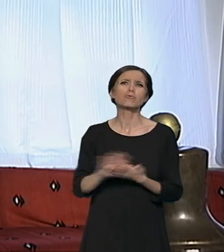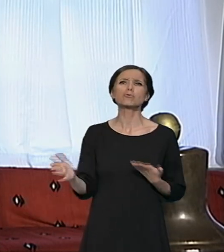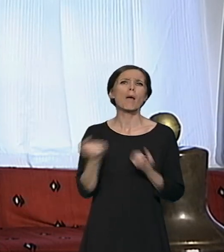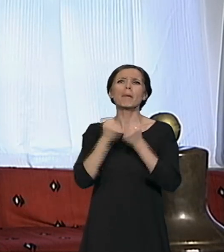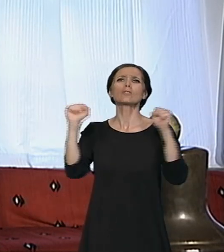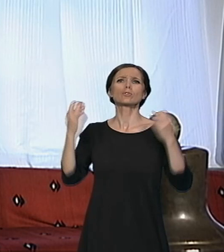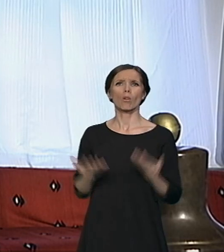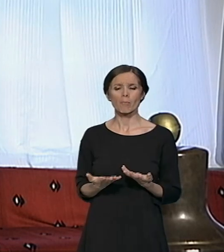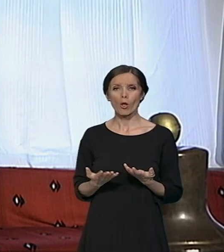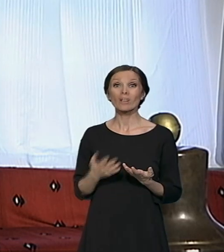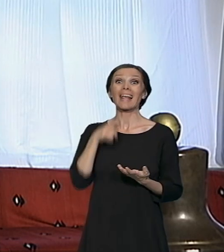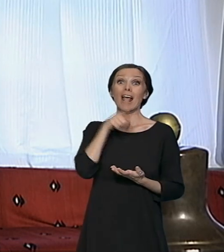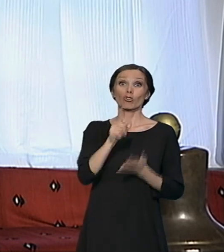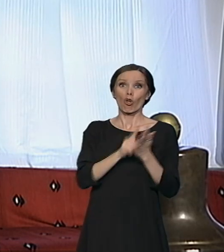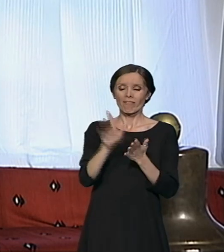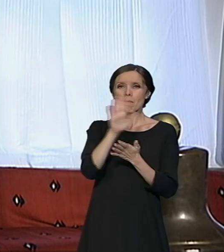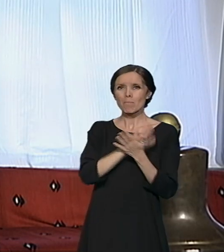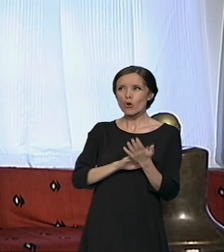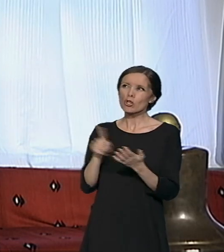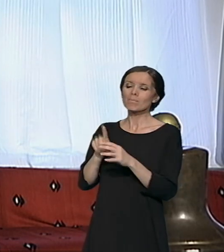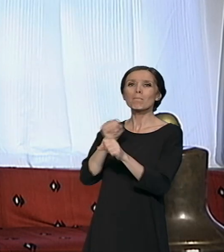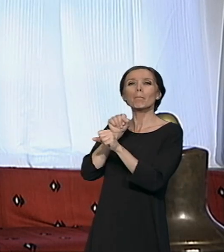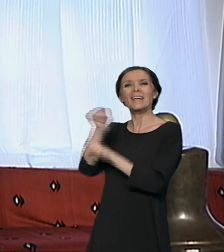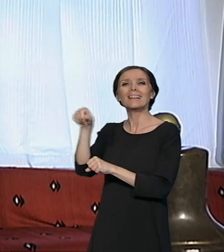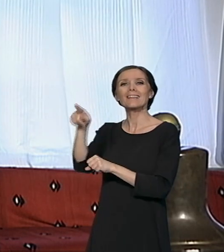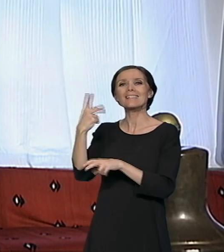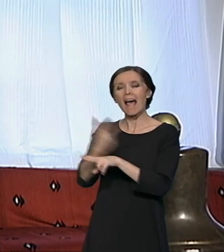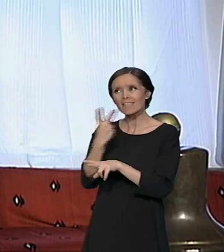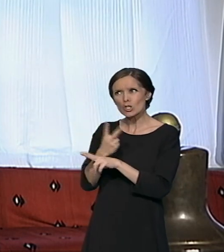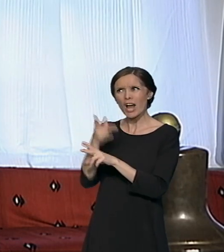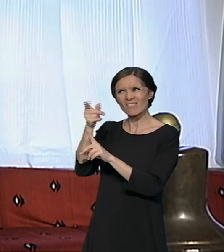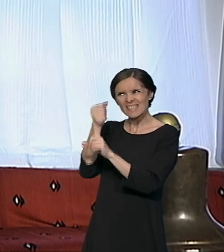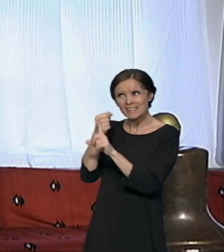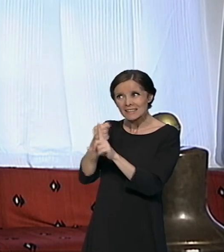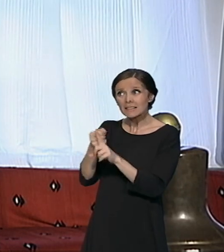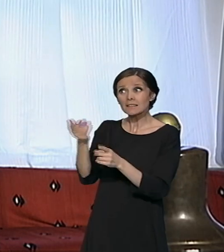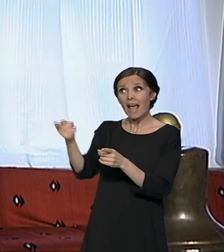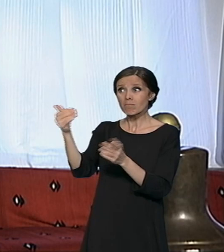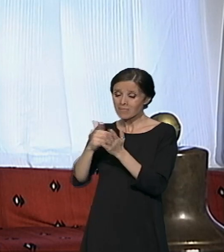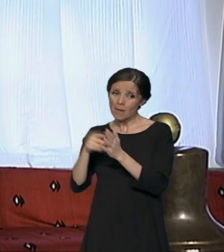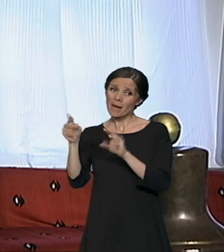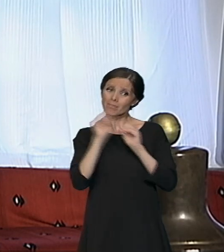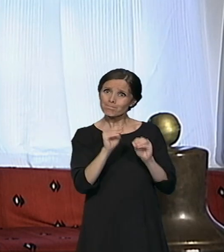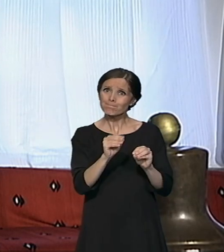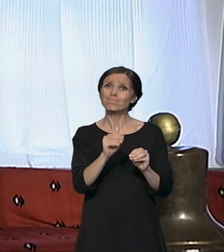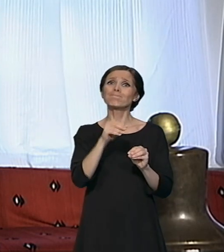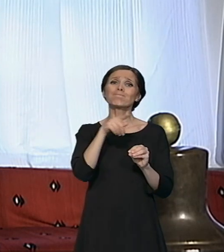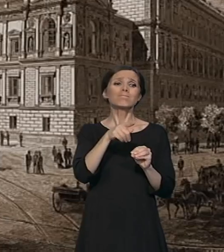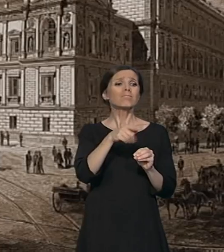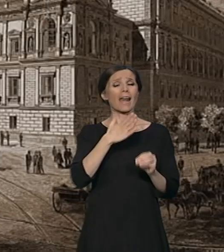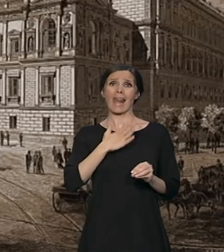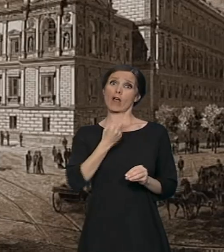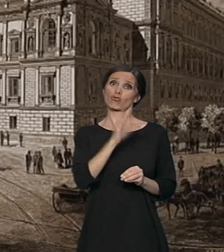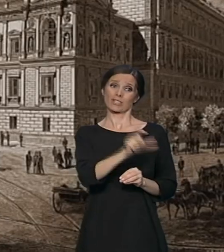stvari počinju pritisci na državu da se obrazuje sobstveni kadar u inostranstvu,